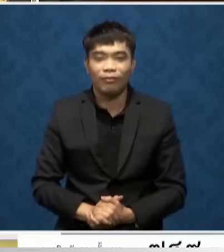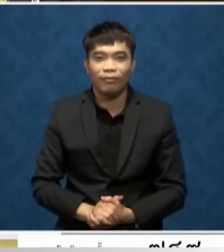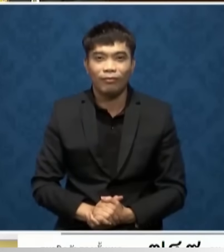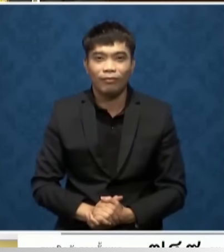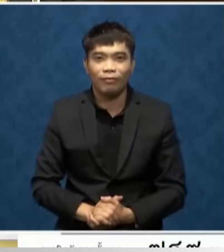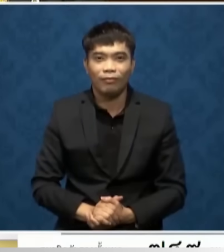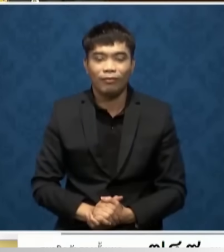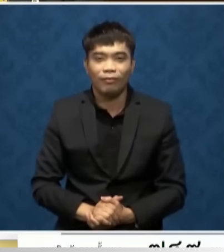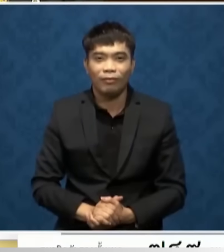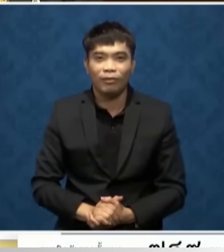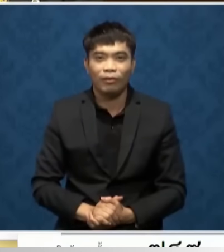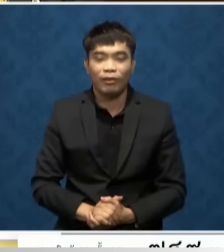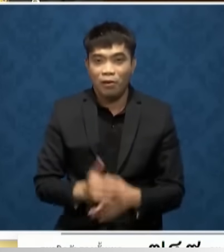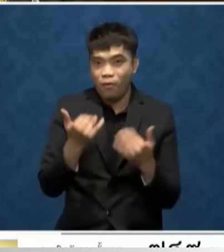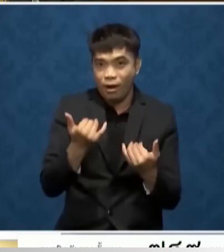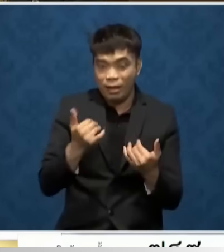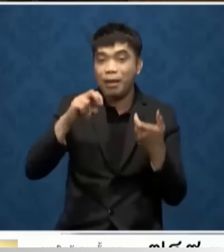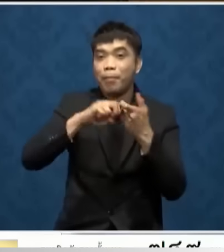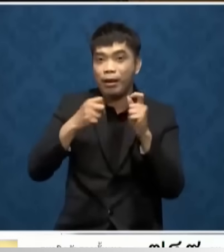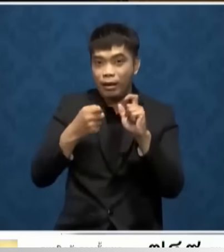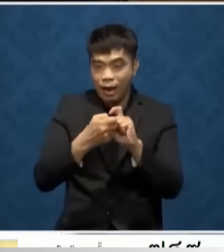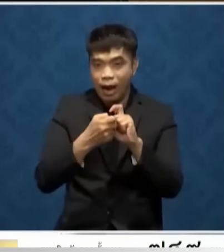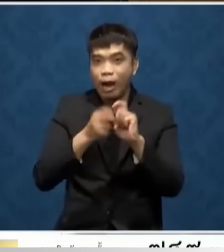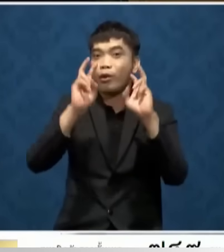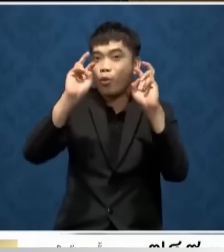ประเด็นปัญหาที่เราจะพิจารณาในวันนี้ท่านประธานครับ